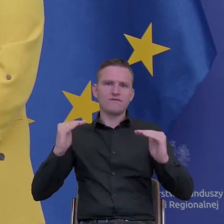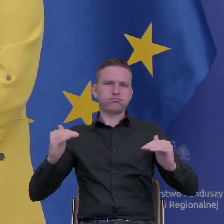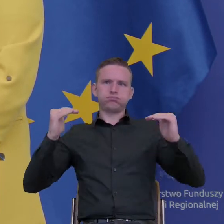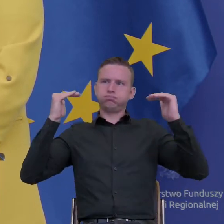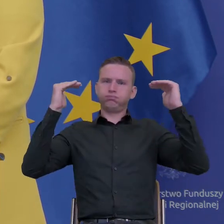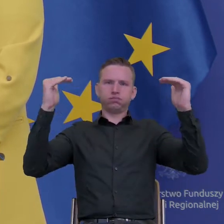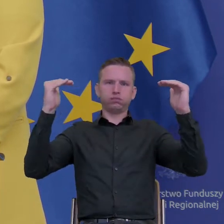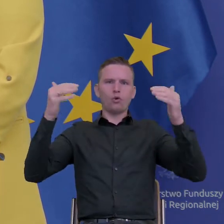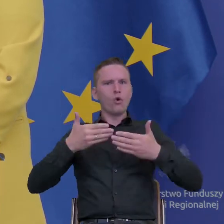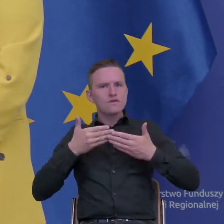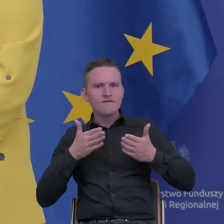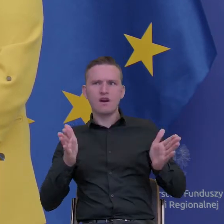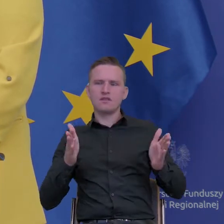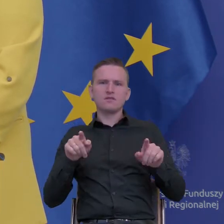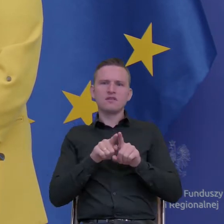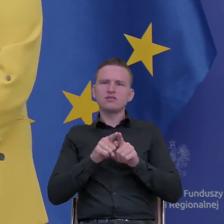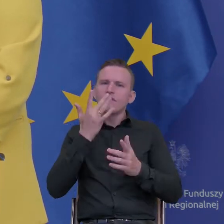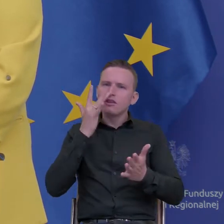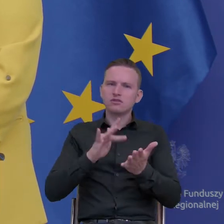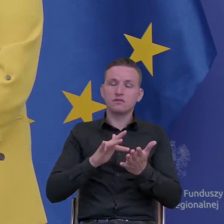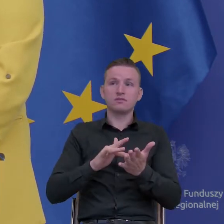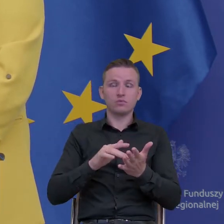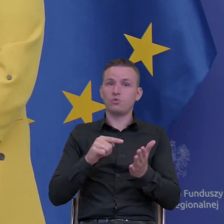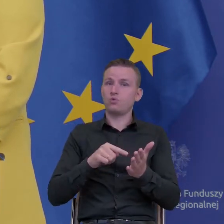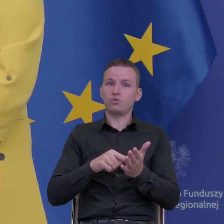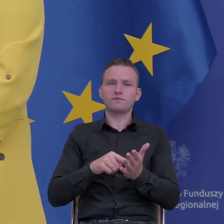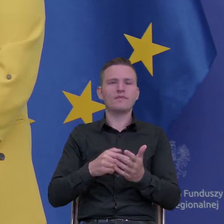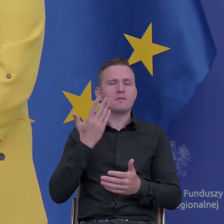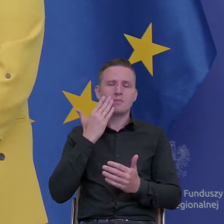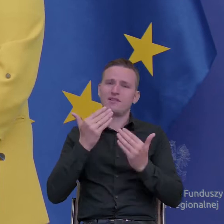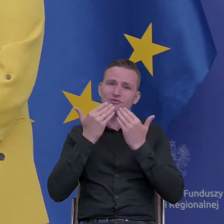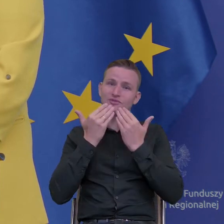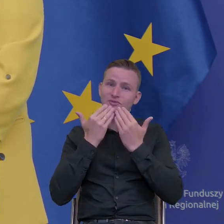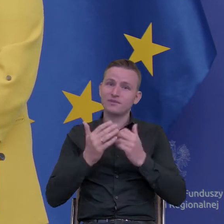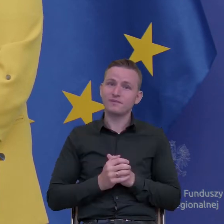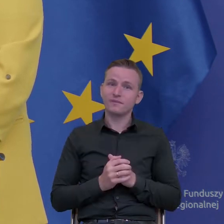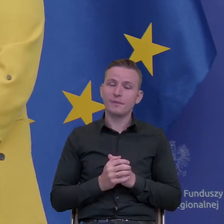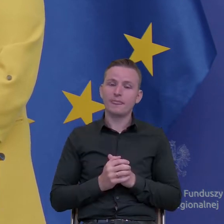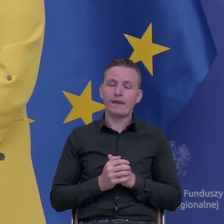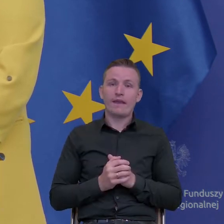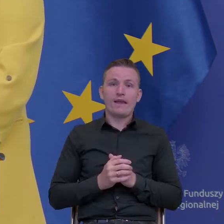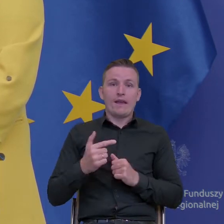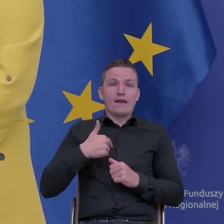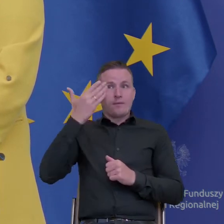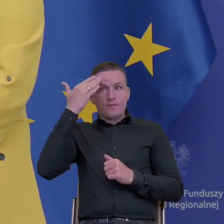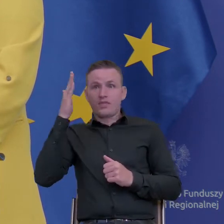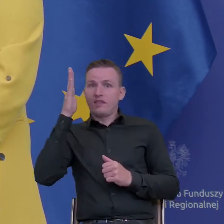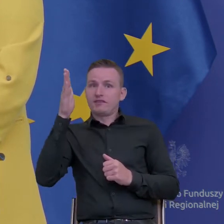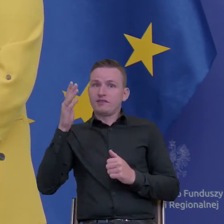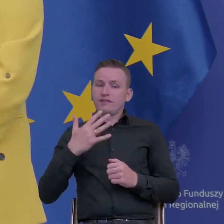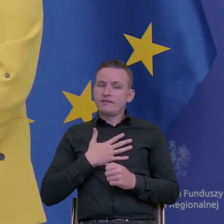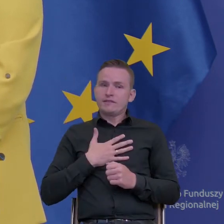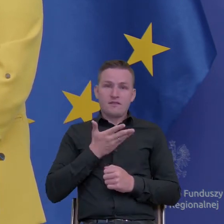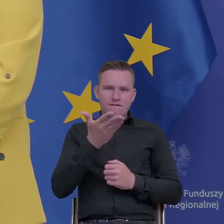jednorazowa akcja pod potrzeby konkursu, tylko będzie się to działo każdego dnia, tak